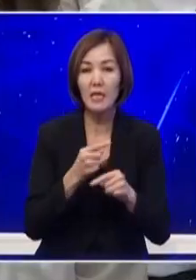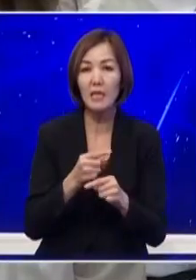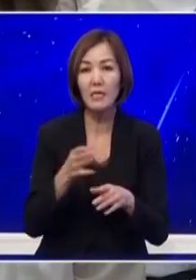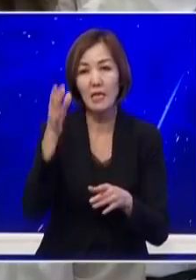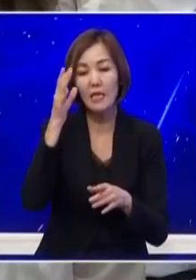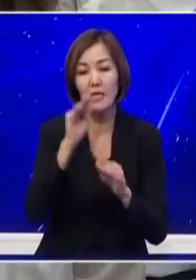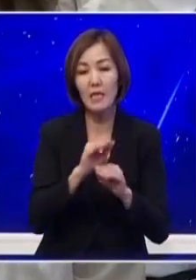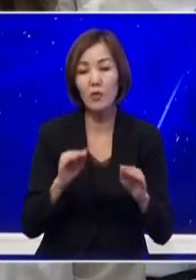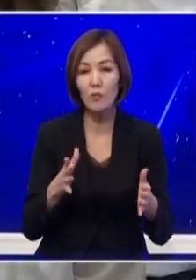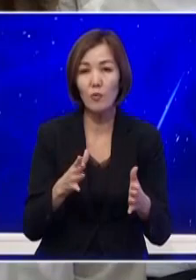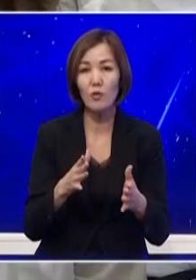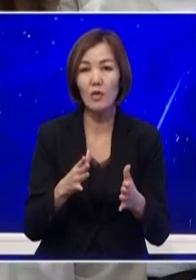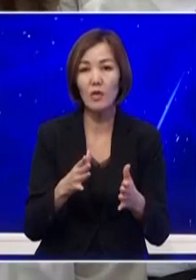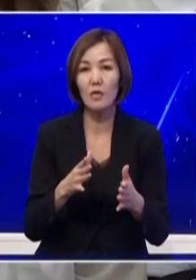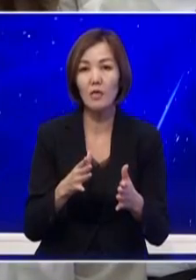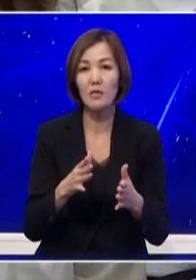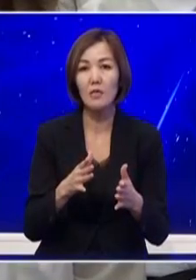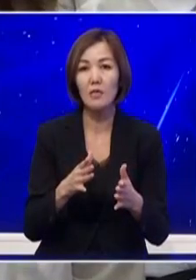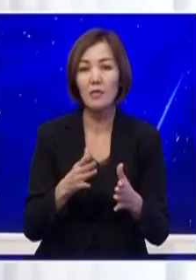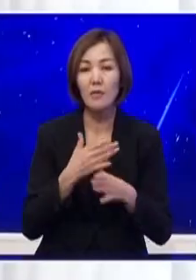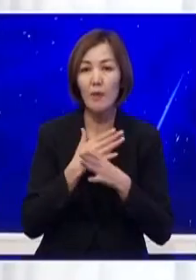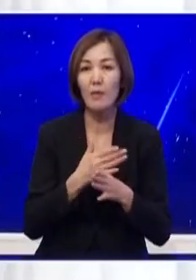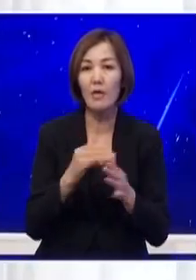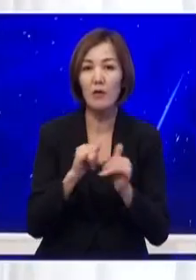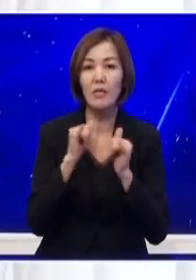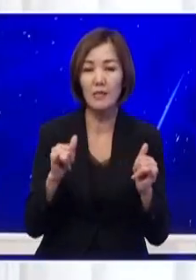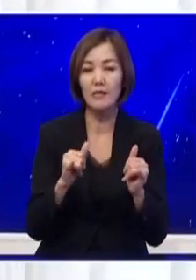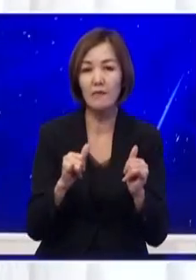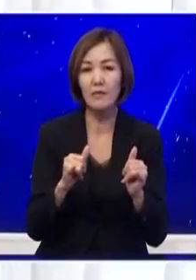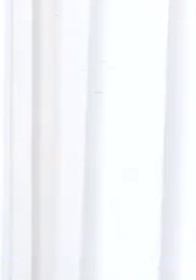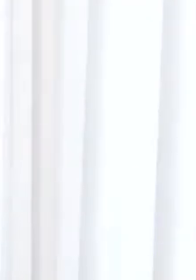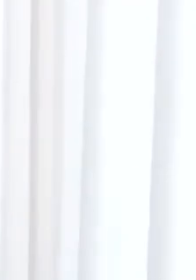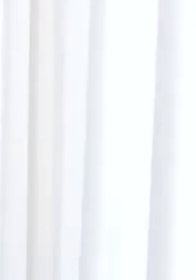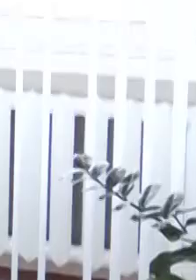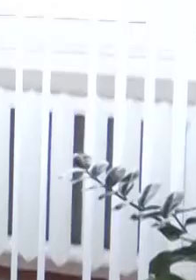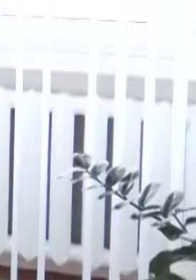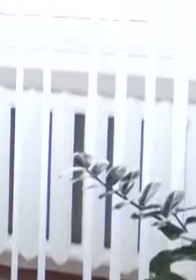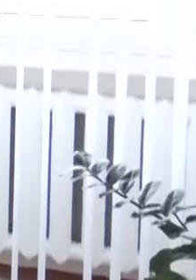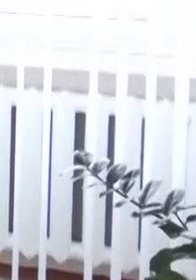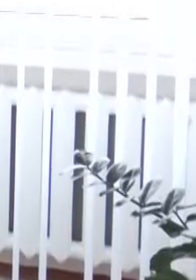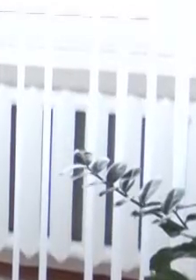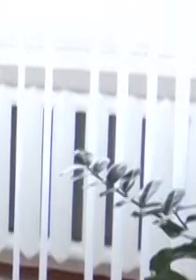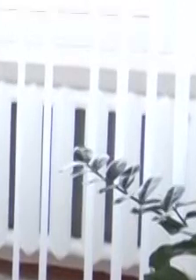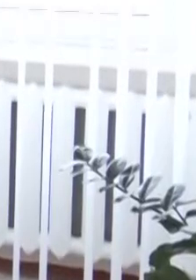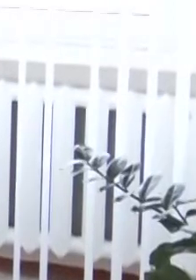интеллект ребенка как плодородное поле. Аида Ахметова, Камила Тенштай, Надир Хамзин, телеканал